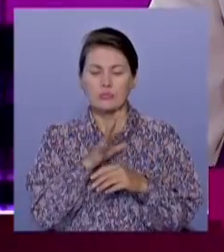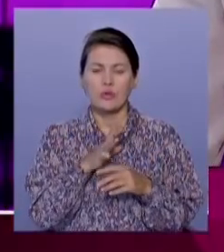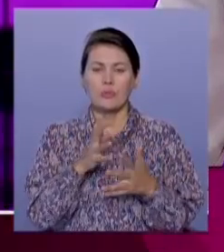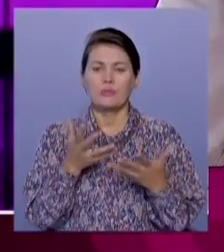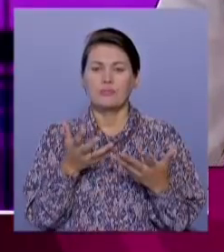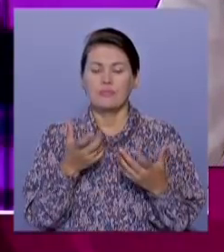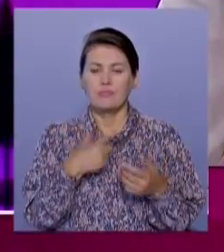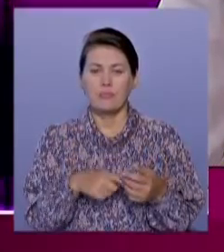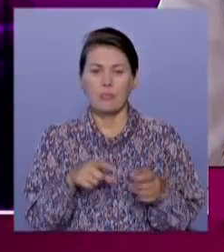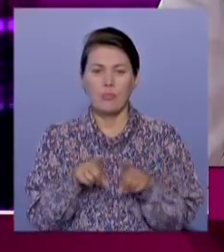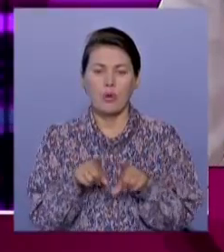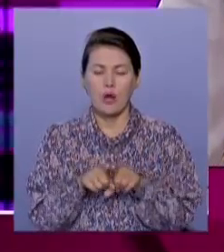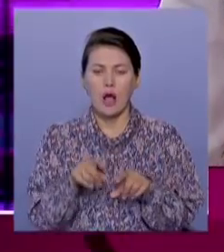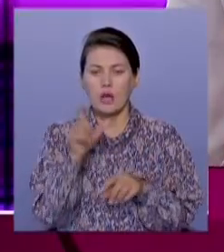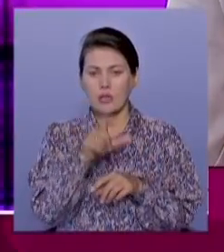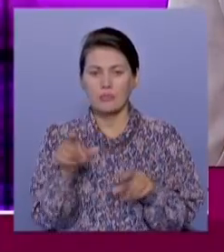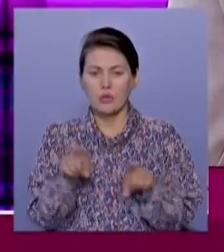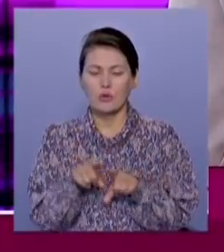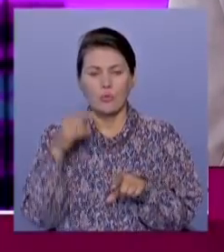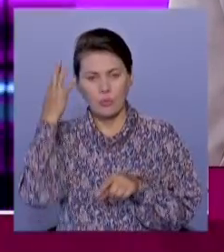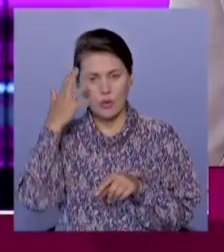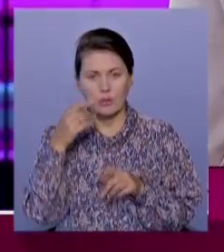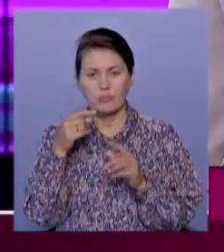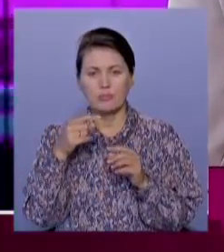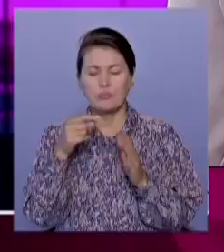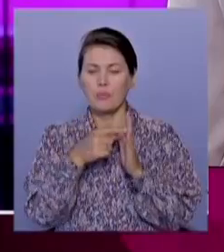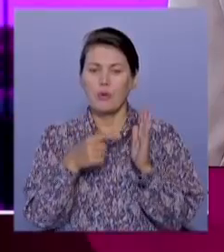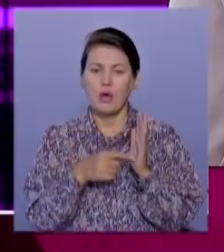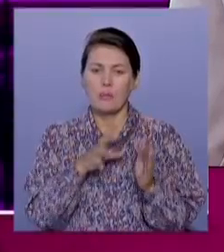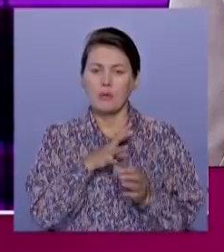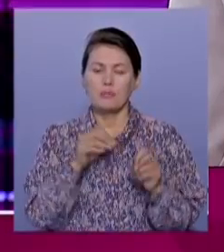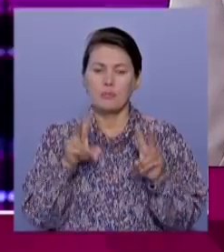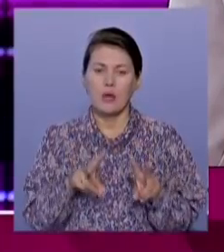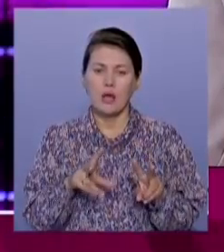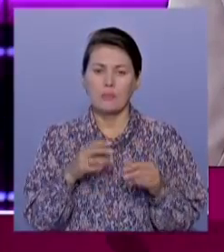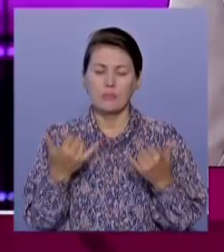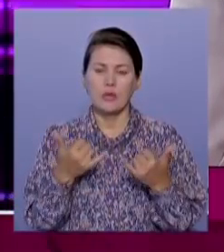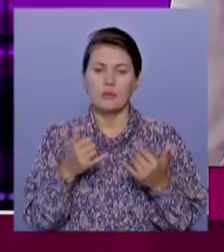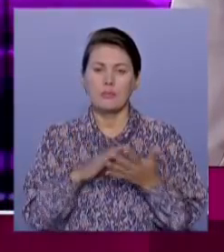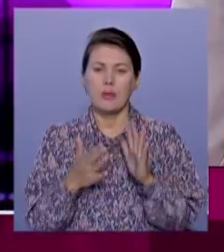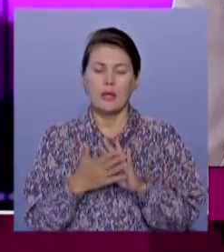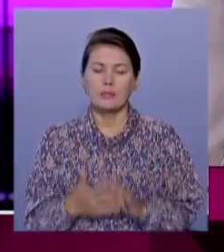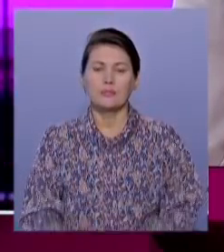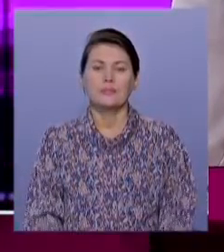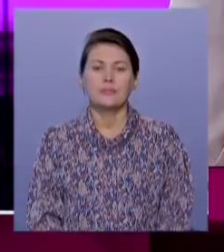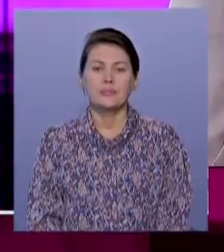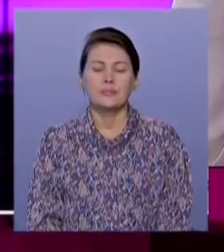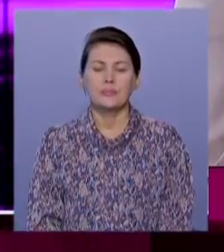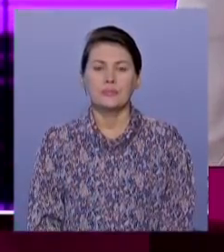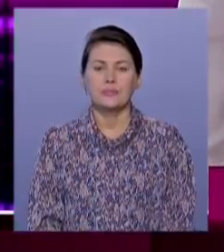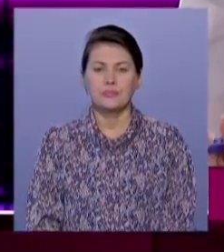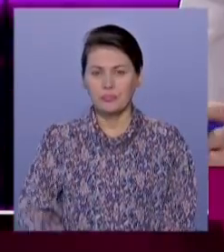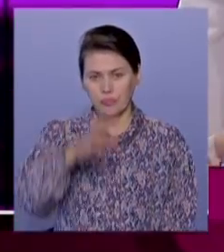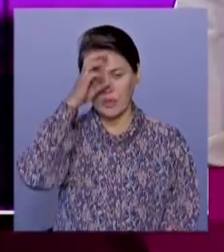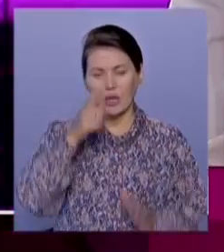деген біздің жаңа осы жердегі айтып отқан осы біздің өзіміздің арнайы жаңағыдай жағдайларымыз бар.